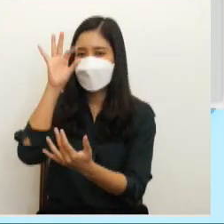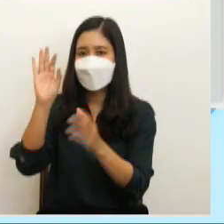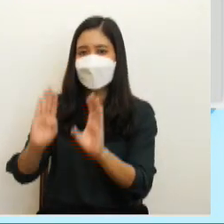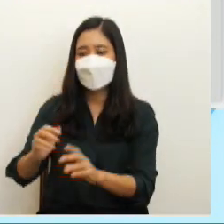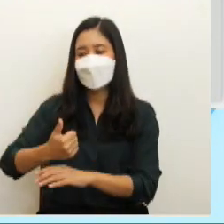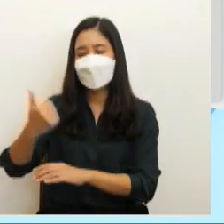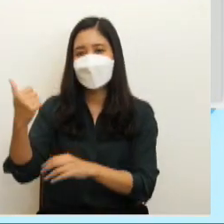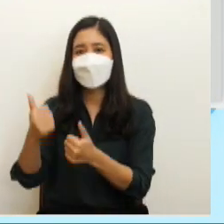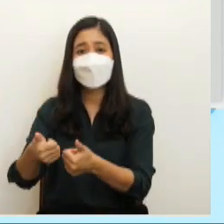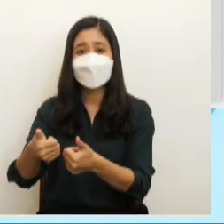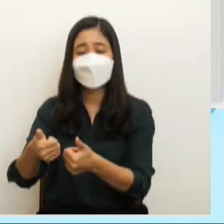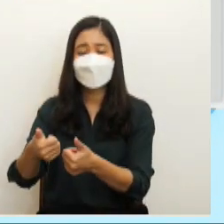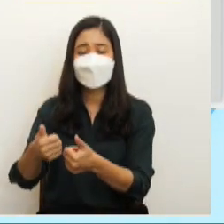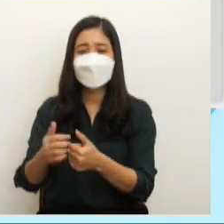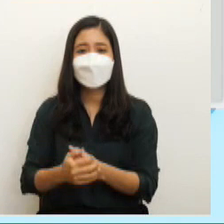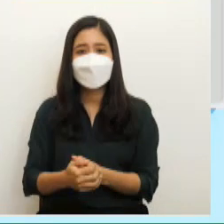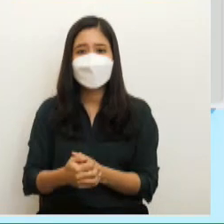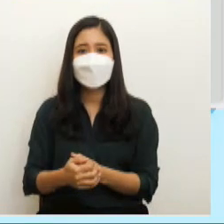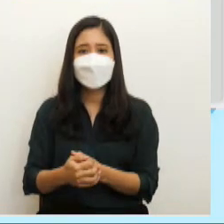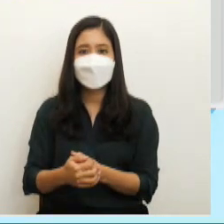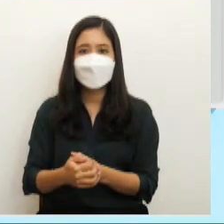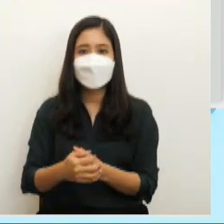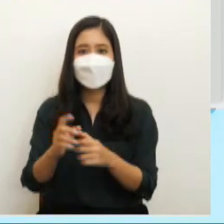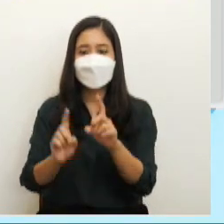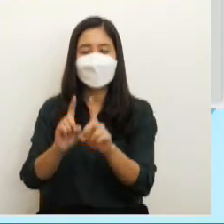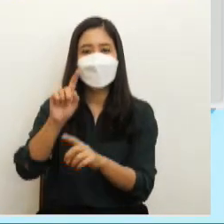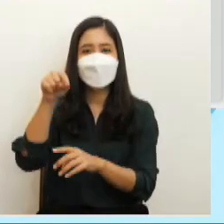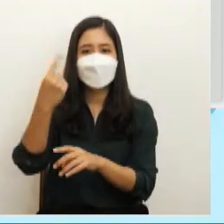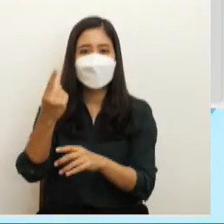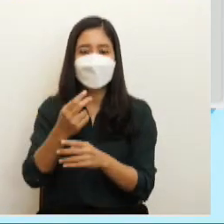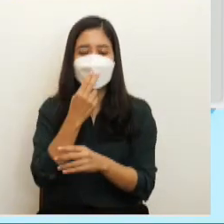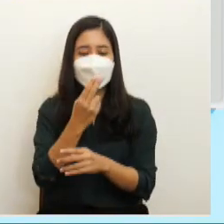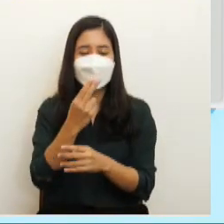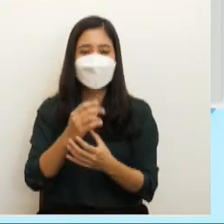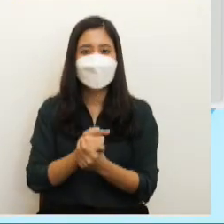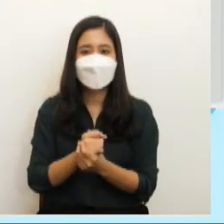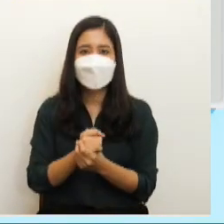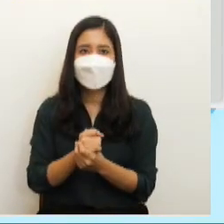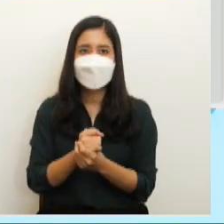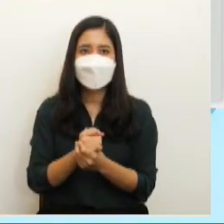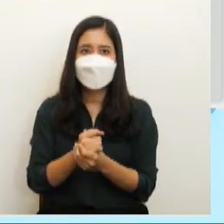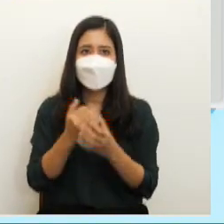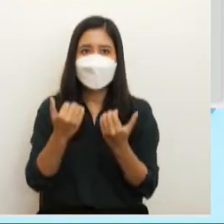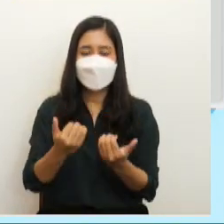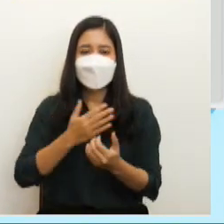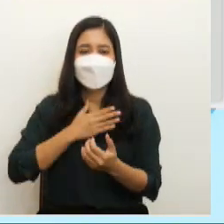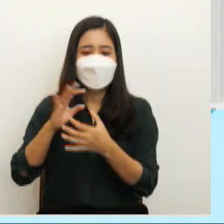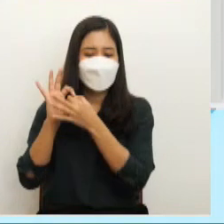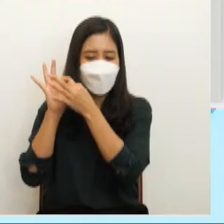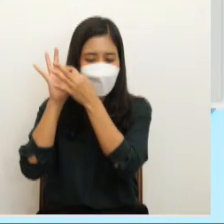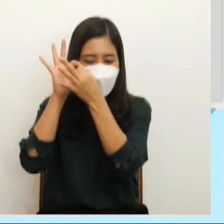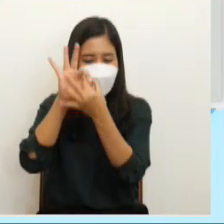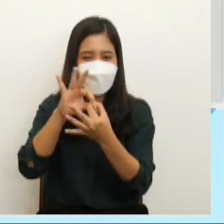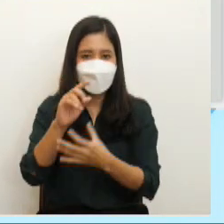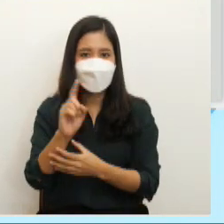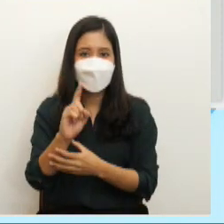ะครับอันนี้คือสิ่งที่เราทำมาแล้วก็ประเมินที่ผ่านมาก็ทำได้ดีแต่สิ่งที่ผมเป็นห่วงนะครับที่ต่อจากท่านป